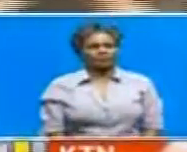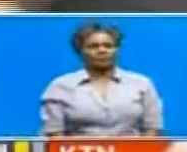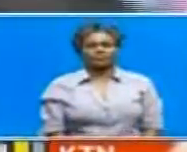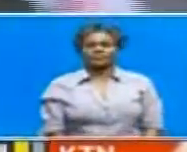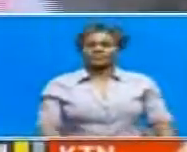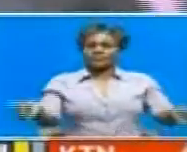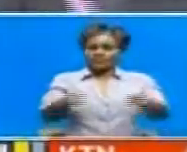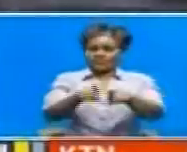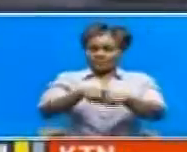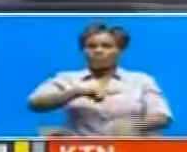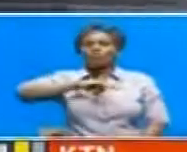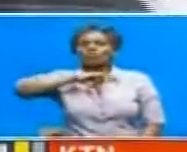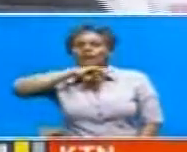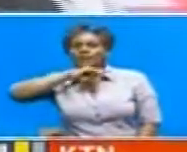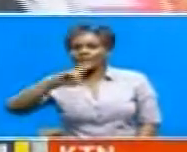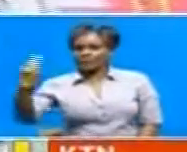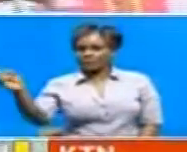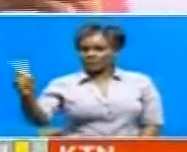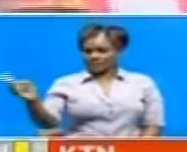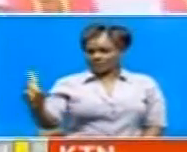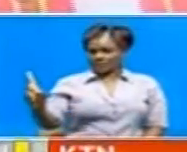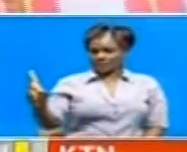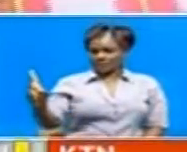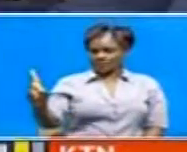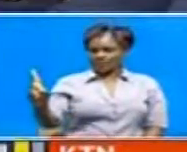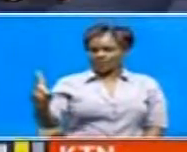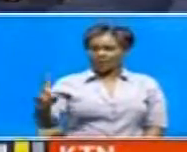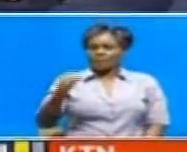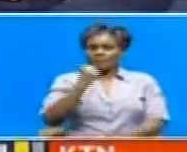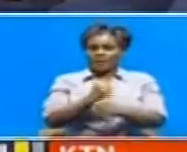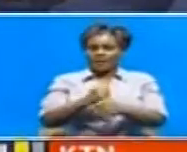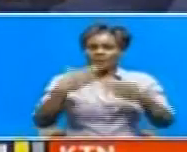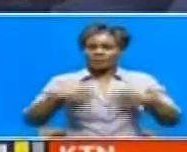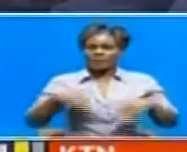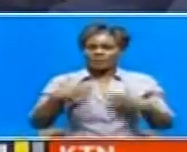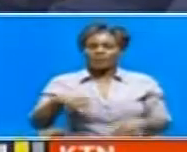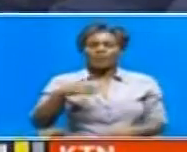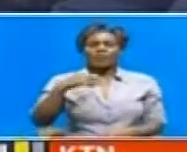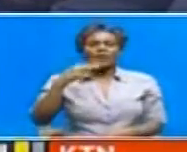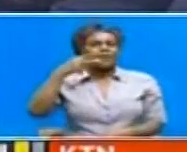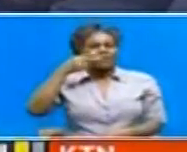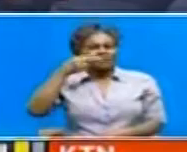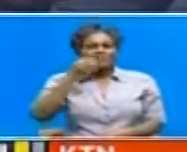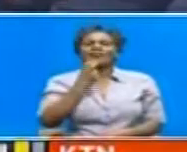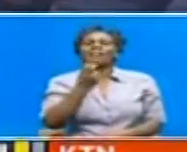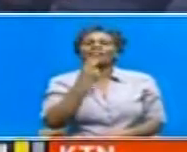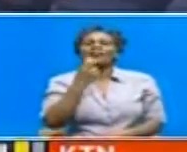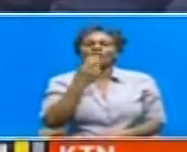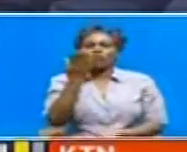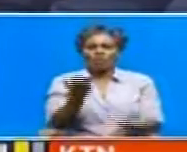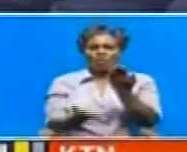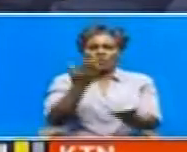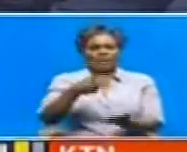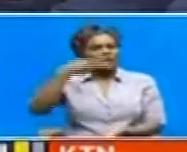Aidha, rais wa Uganda Yoweri Kaguta Museveni amewachekesha wazalendo pamoja na wageni waalikwa pale alipofananisha